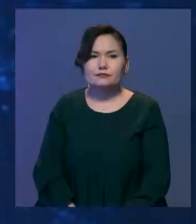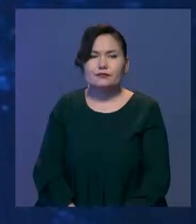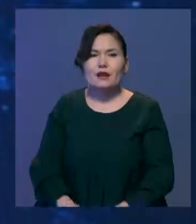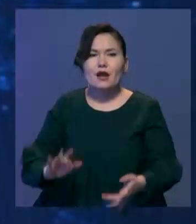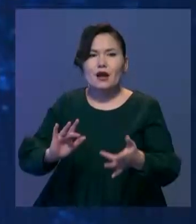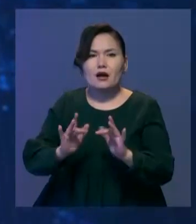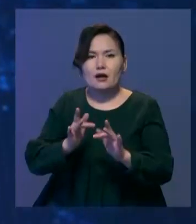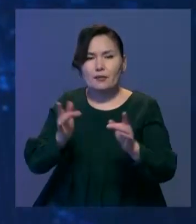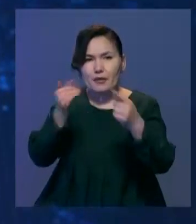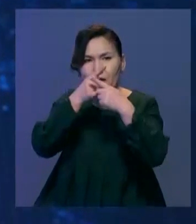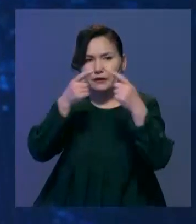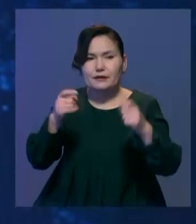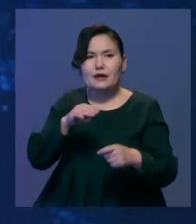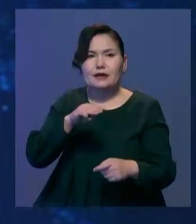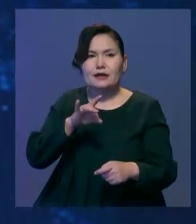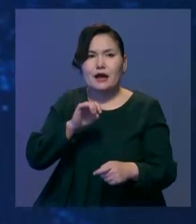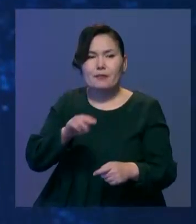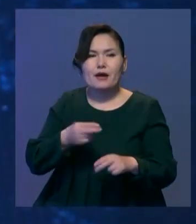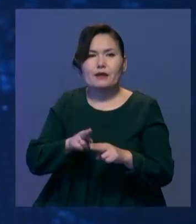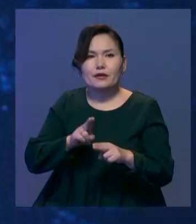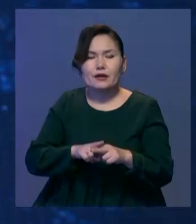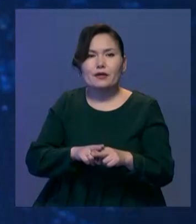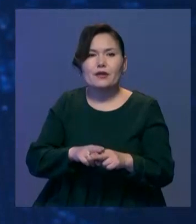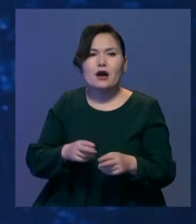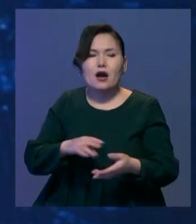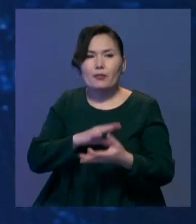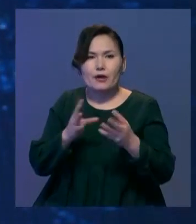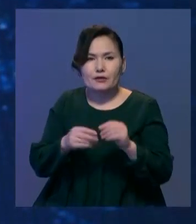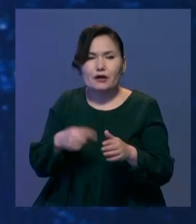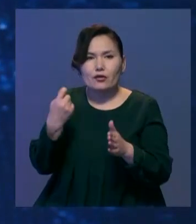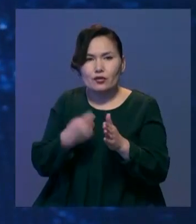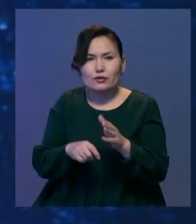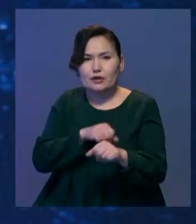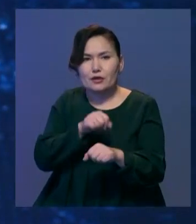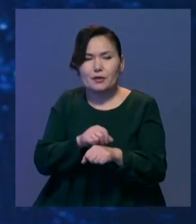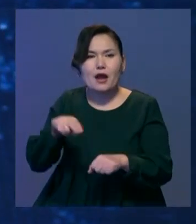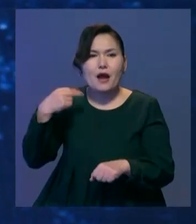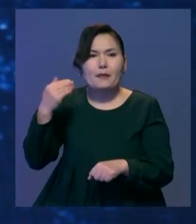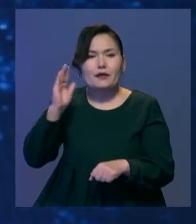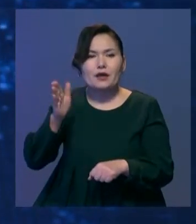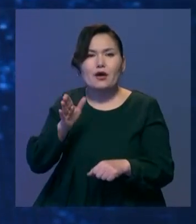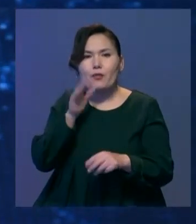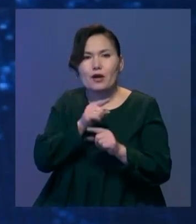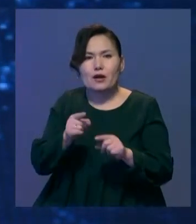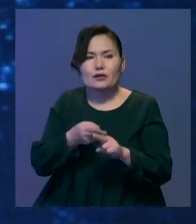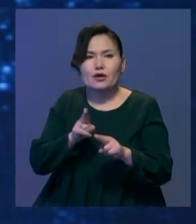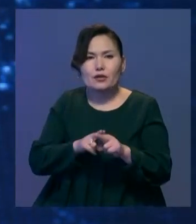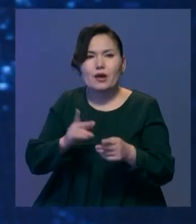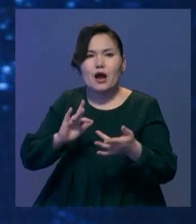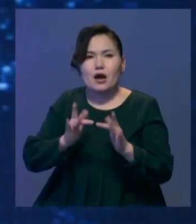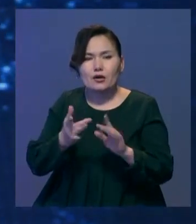Твиттер әлеуметтік желісі Дональд Трамптың аккаунтын бір жолата бұғаттап тастады. Президент алдағы уақытта өз